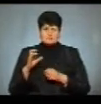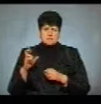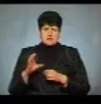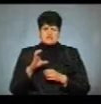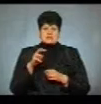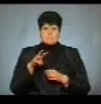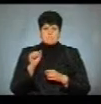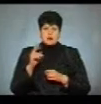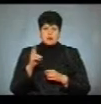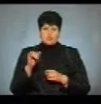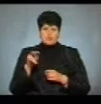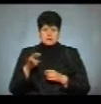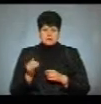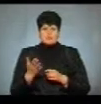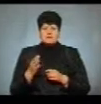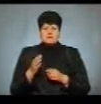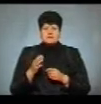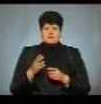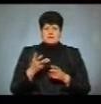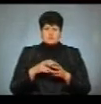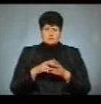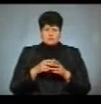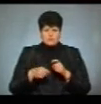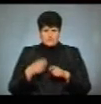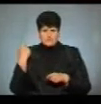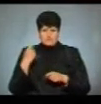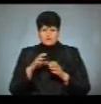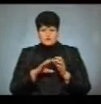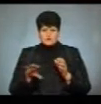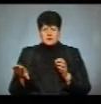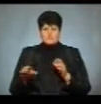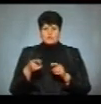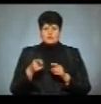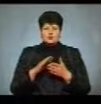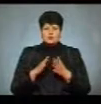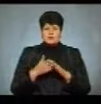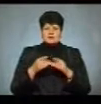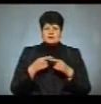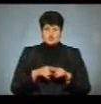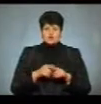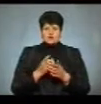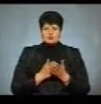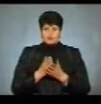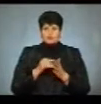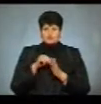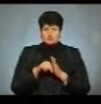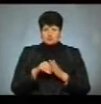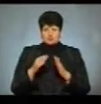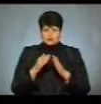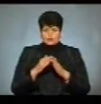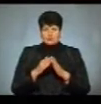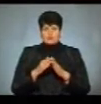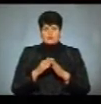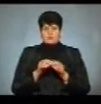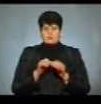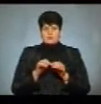Посмакули, де був прорив будинку, де голову ОСББ не могли знайти, бо фактично договір на технічне обслуговування внутрішньобудинкової мережі було